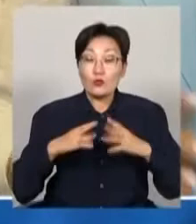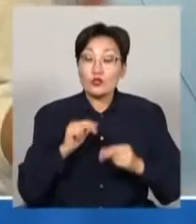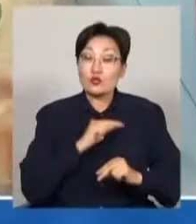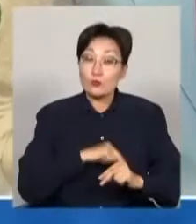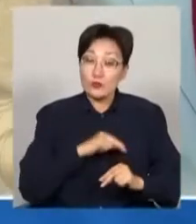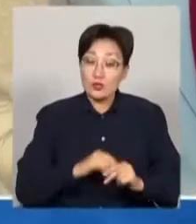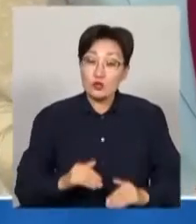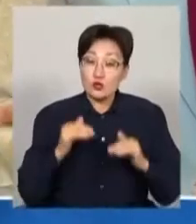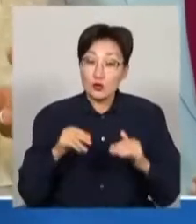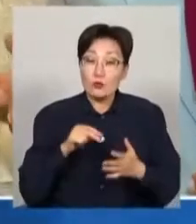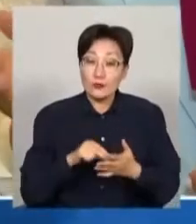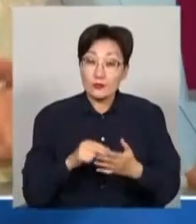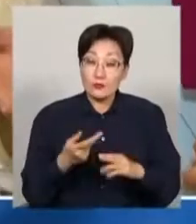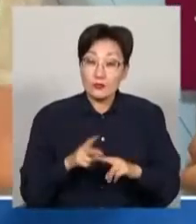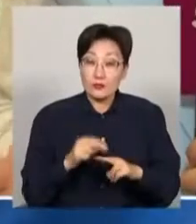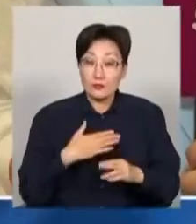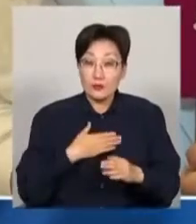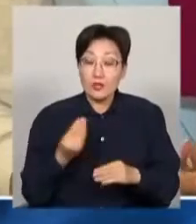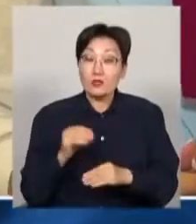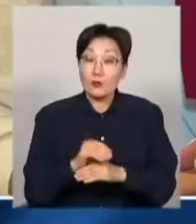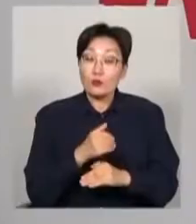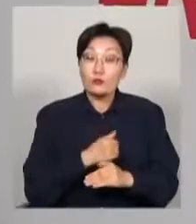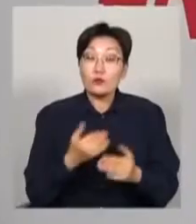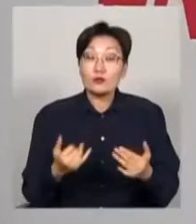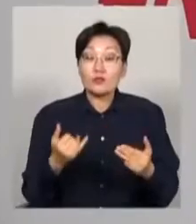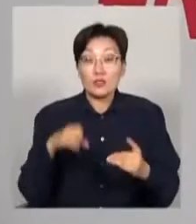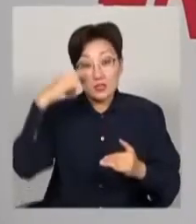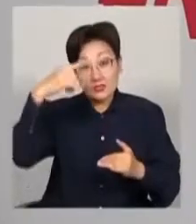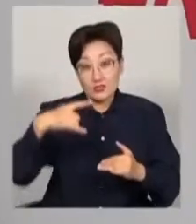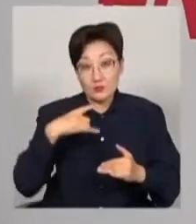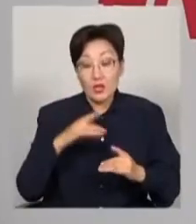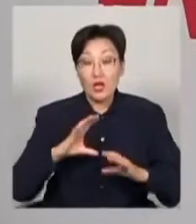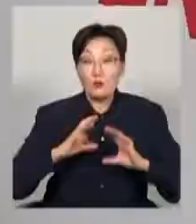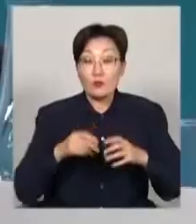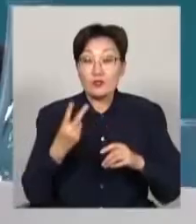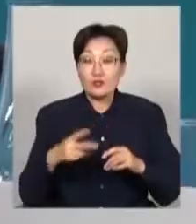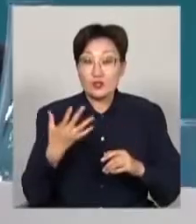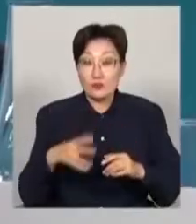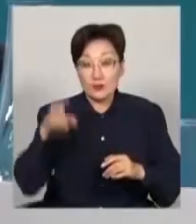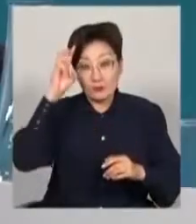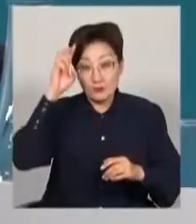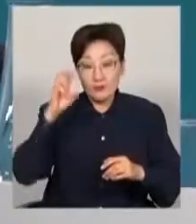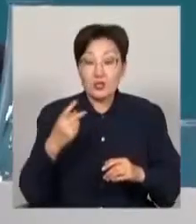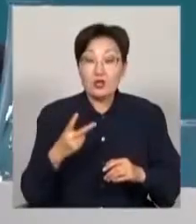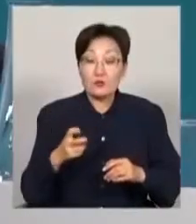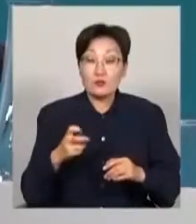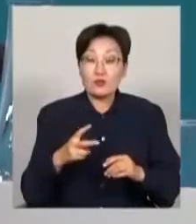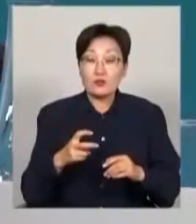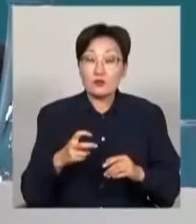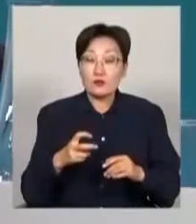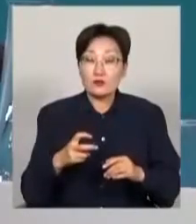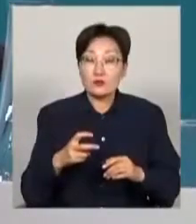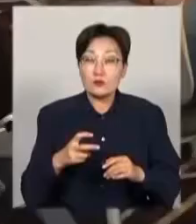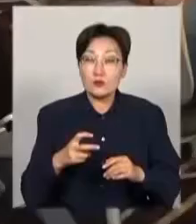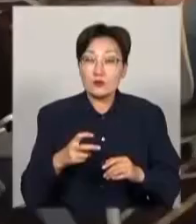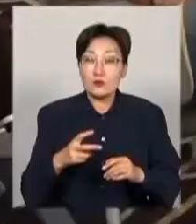жұмысты жоғары бағалаған. Осы тұста менің қоса кетуім керек, бүгін Қазақстанға әлемнің 25 елінен 272